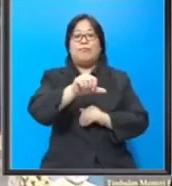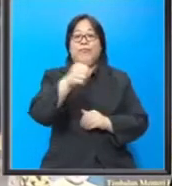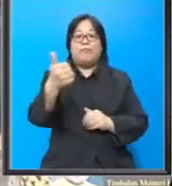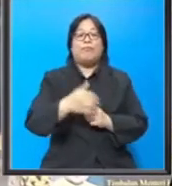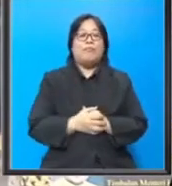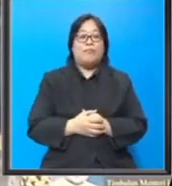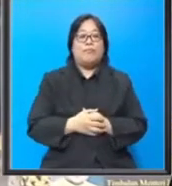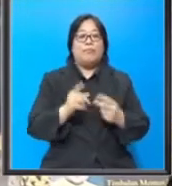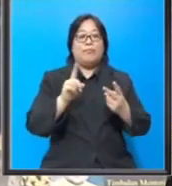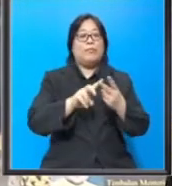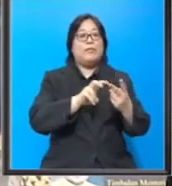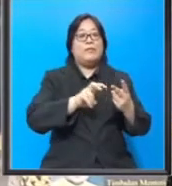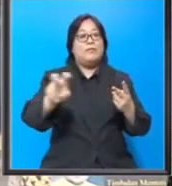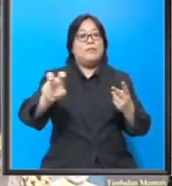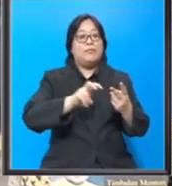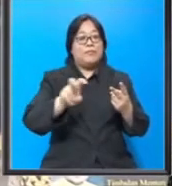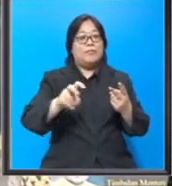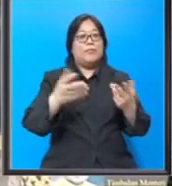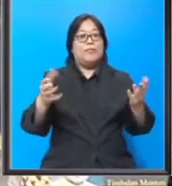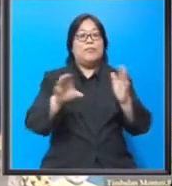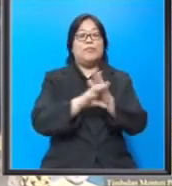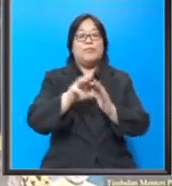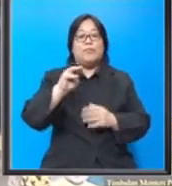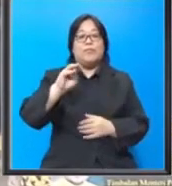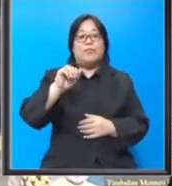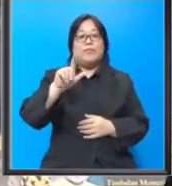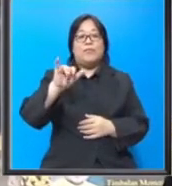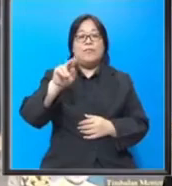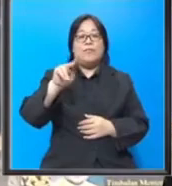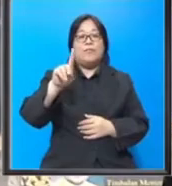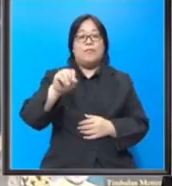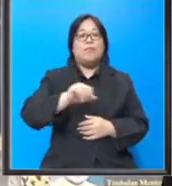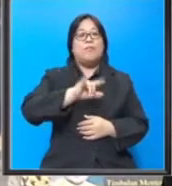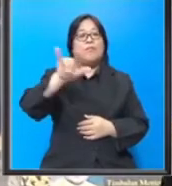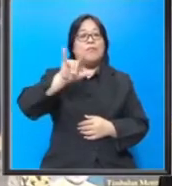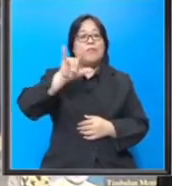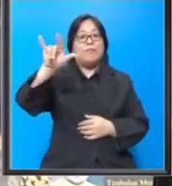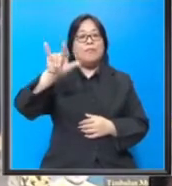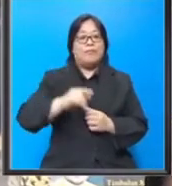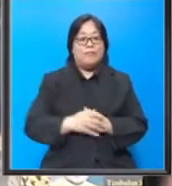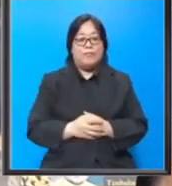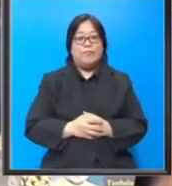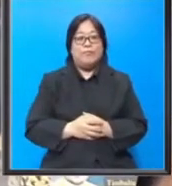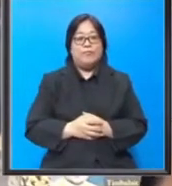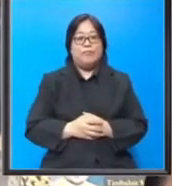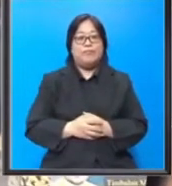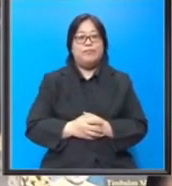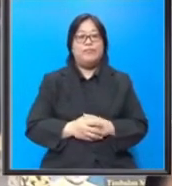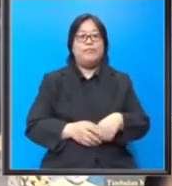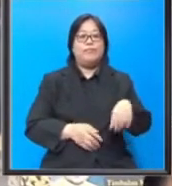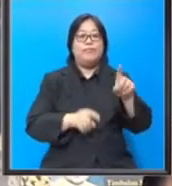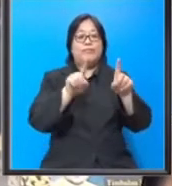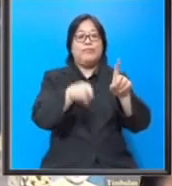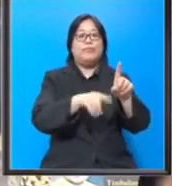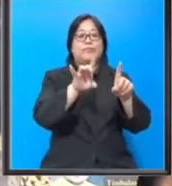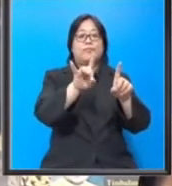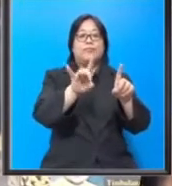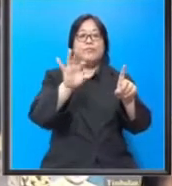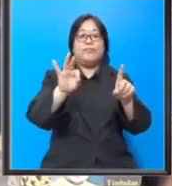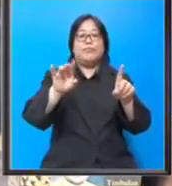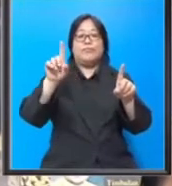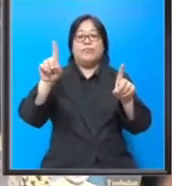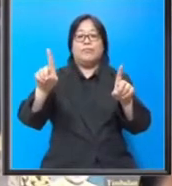lain adalah sektor pengangkutan seperti Malindo Airways sedang rahat dimana seramai